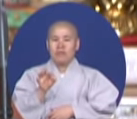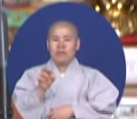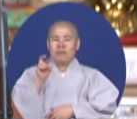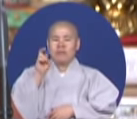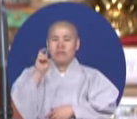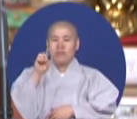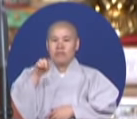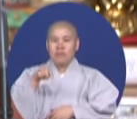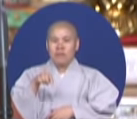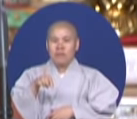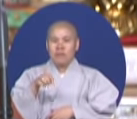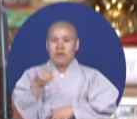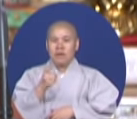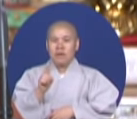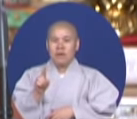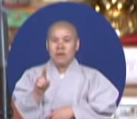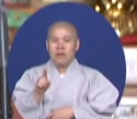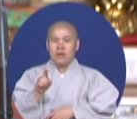청정